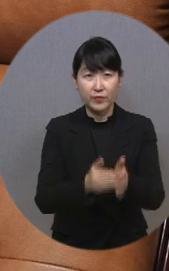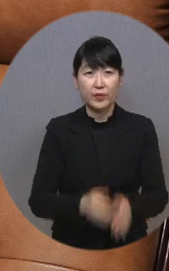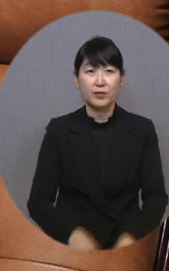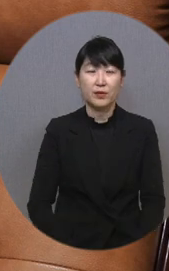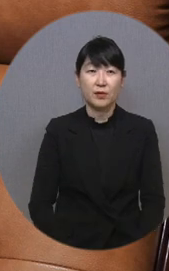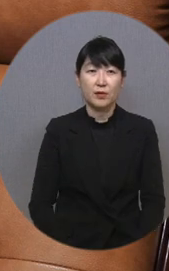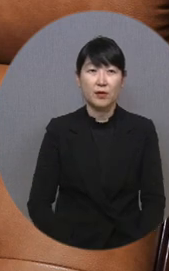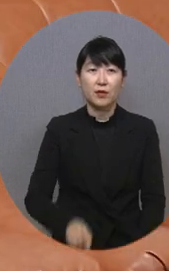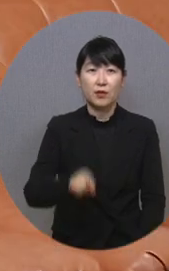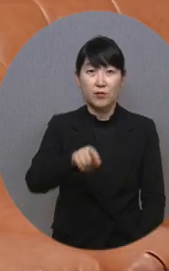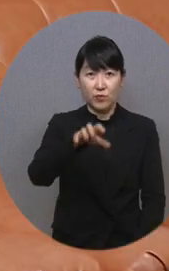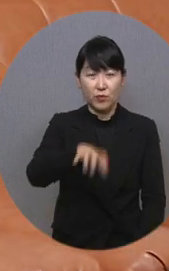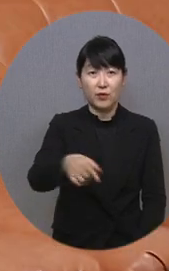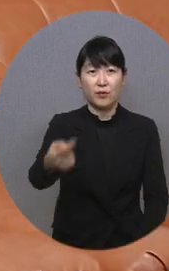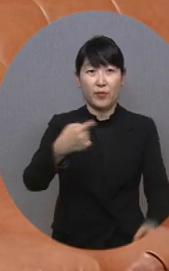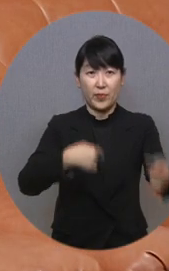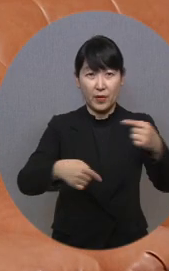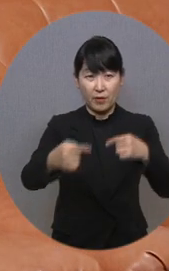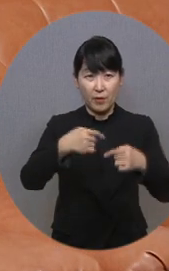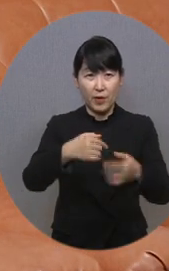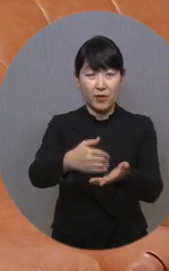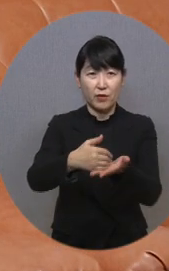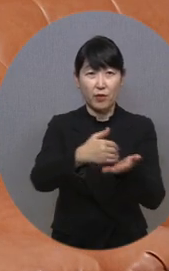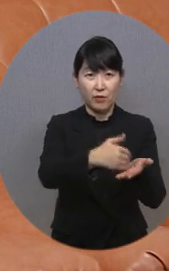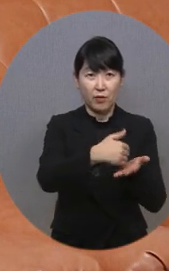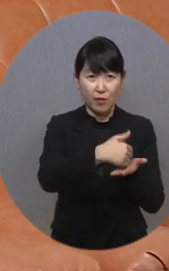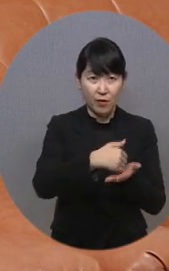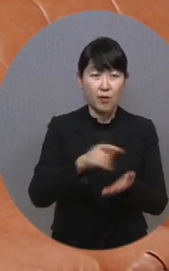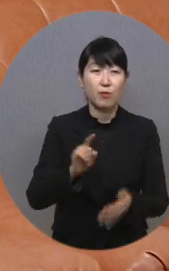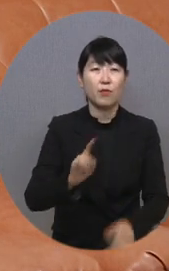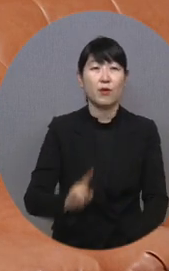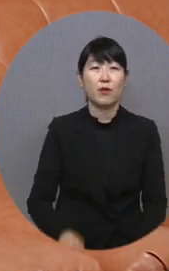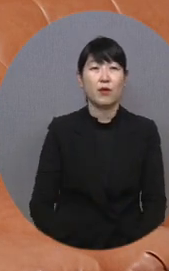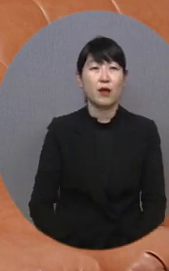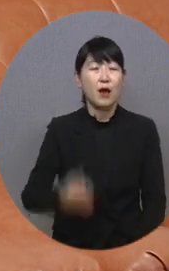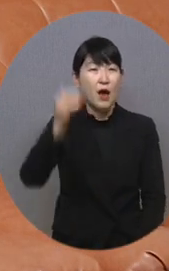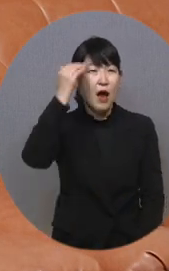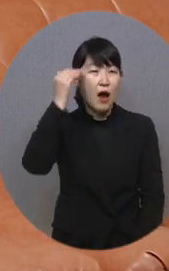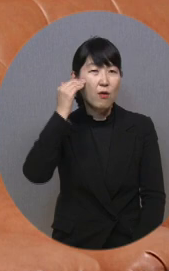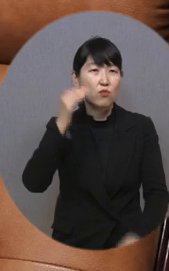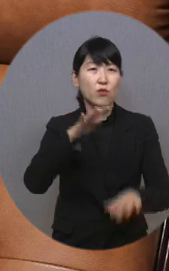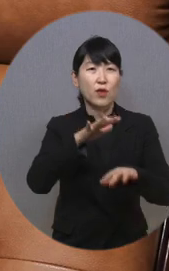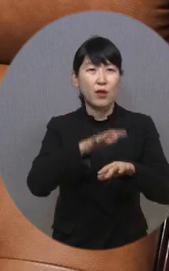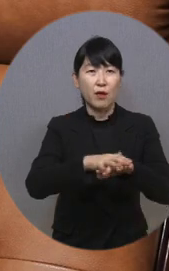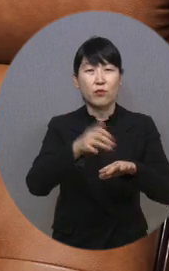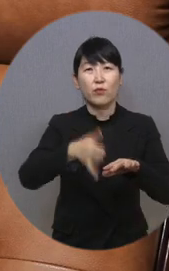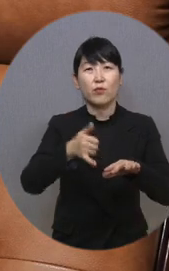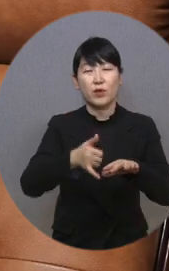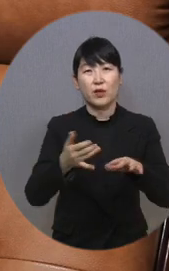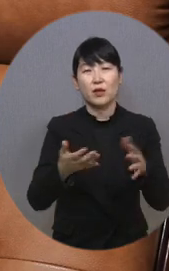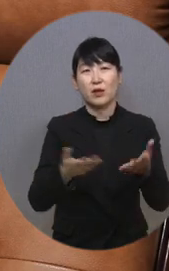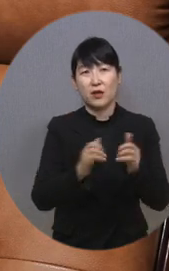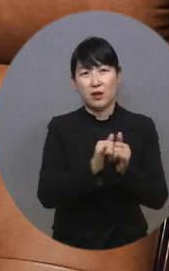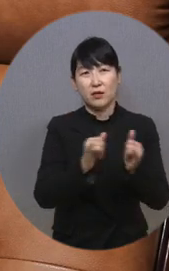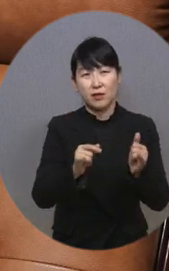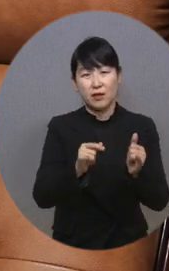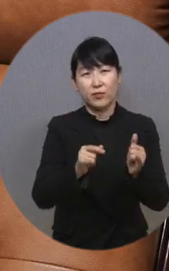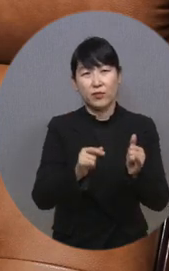나오는 의견들이 우리나라 농가하고 혹시 경쟁 상태가 될 수도 있으니까 그러면 인삼을 하지